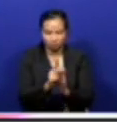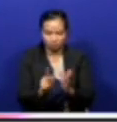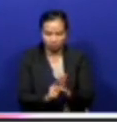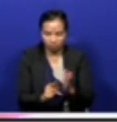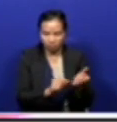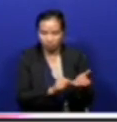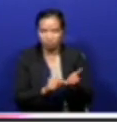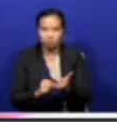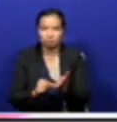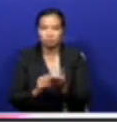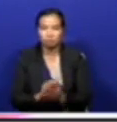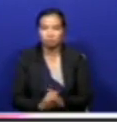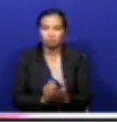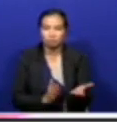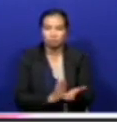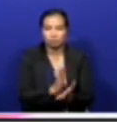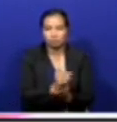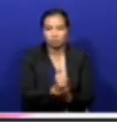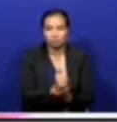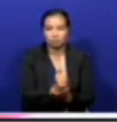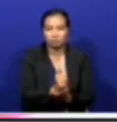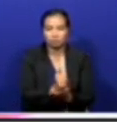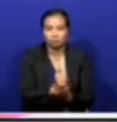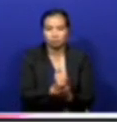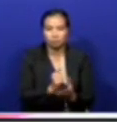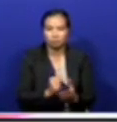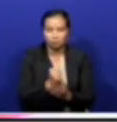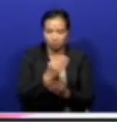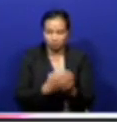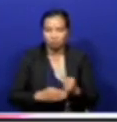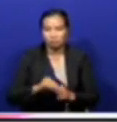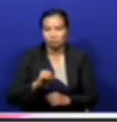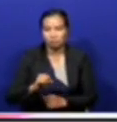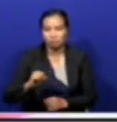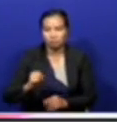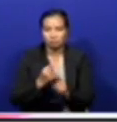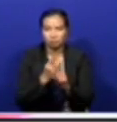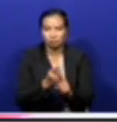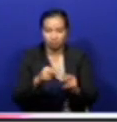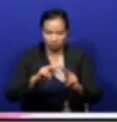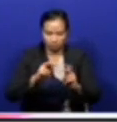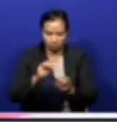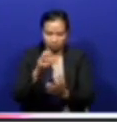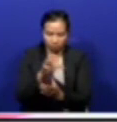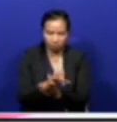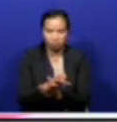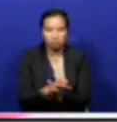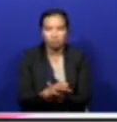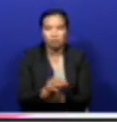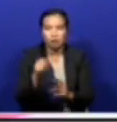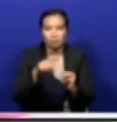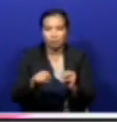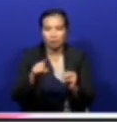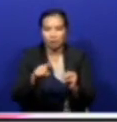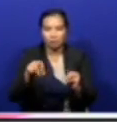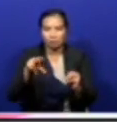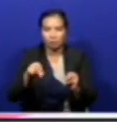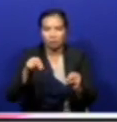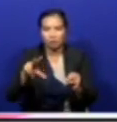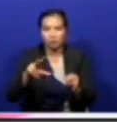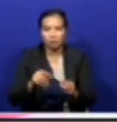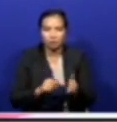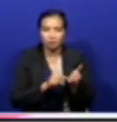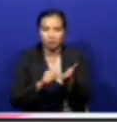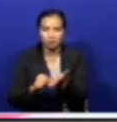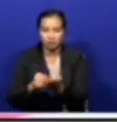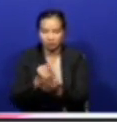ติก็คือผ่านสภาผู้แทนราษฎรตามบังคับของรัฐธรรมนูญ133ต้องเสนอต่อสภาผู้แทนราษฎ